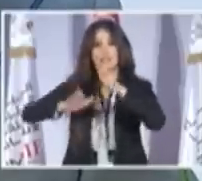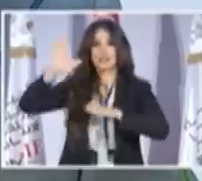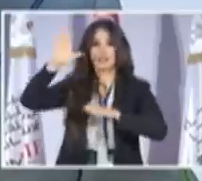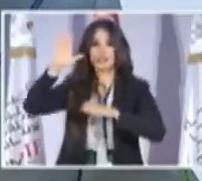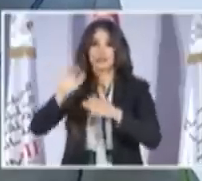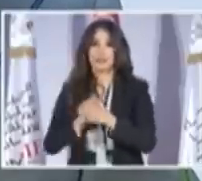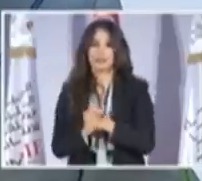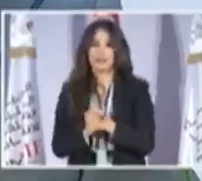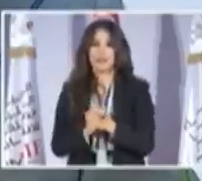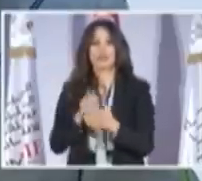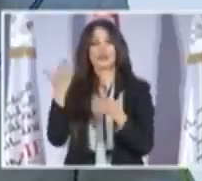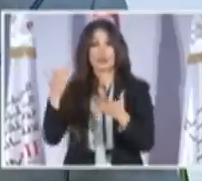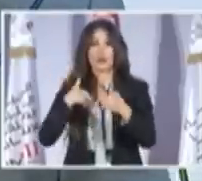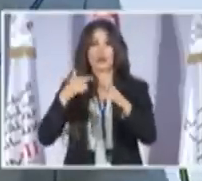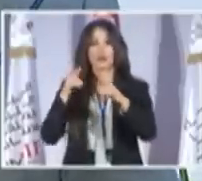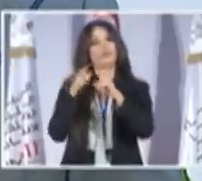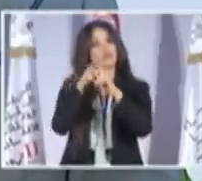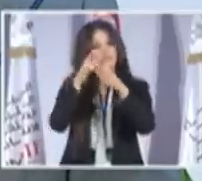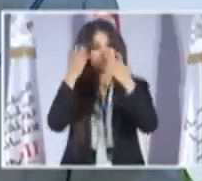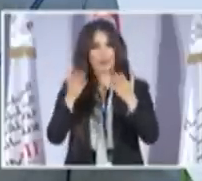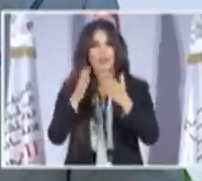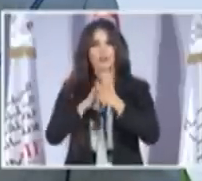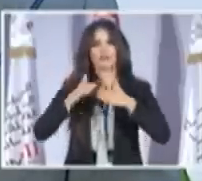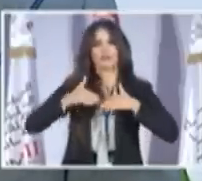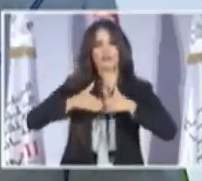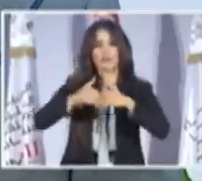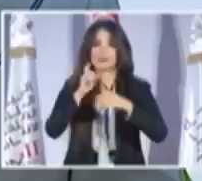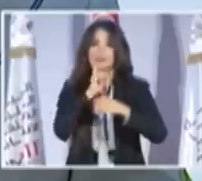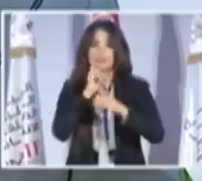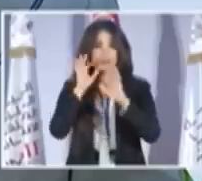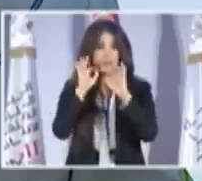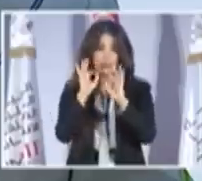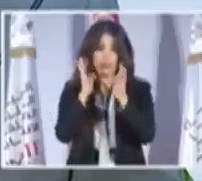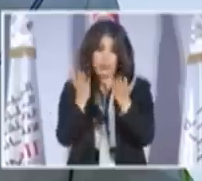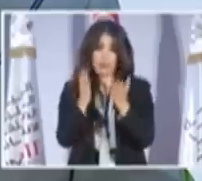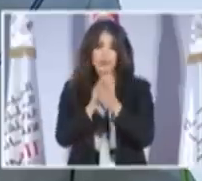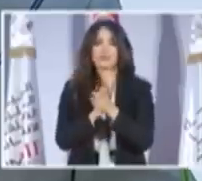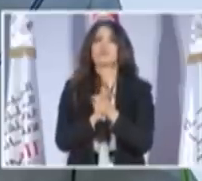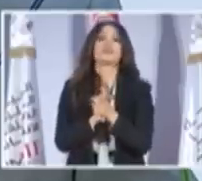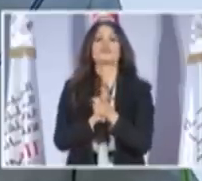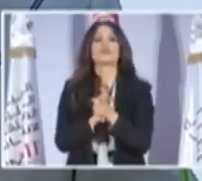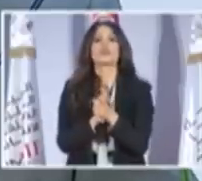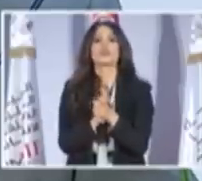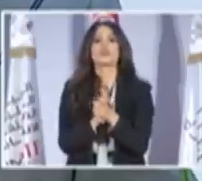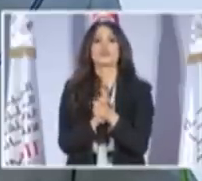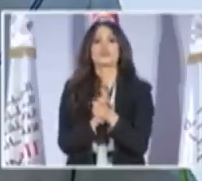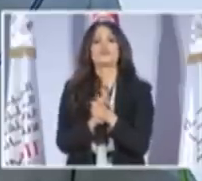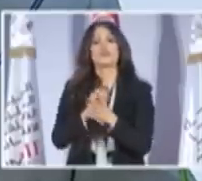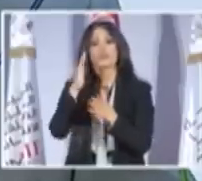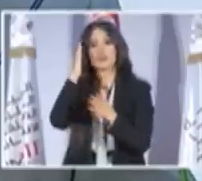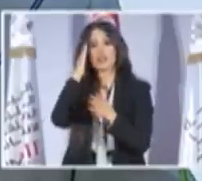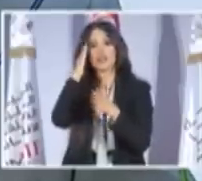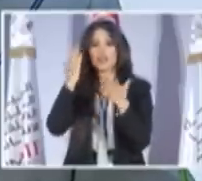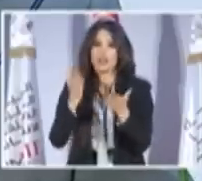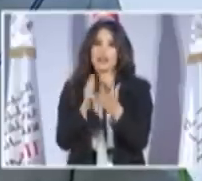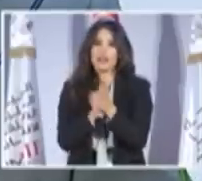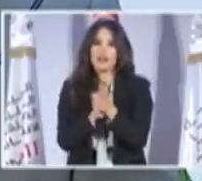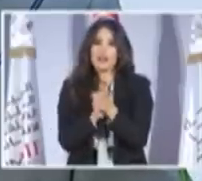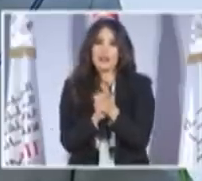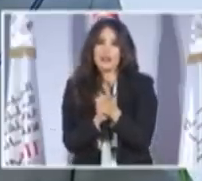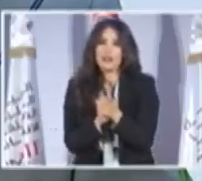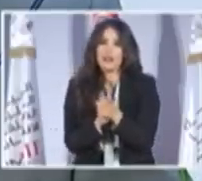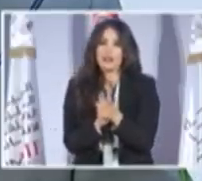اللي هي ايضا الى حد الان غير وارده نعرفه هو انه مساله ال